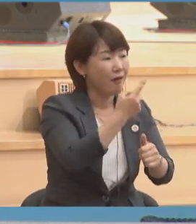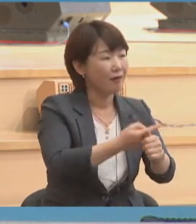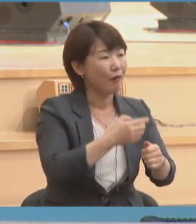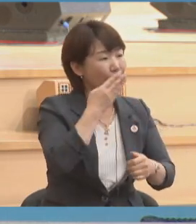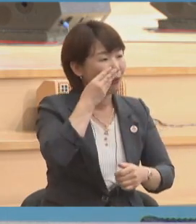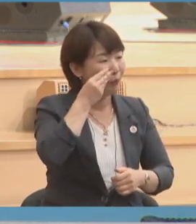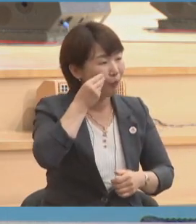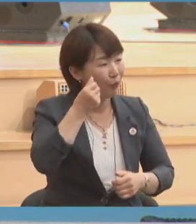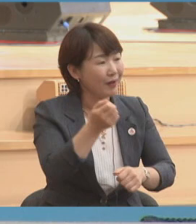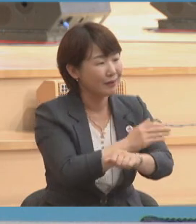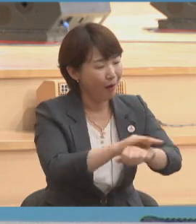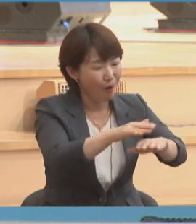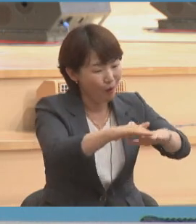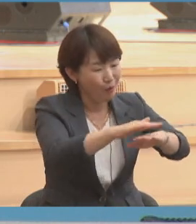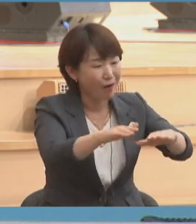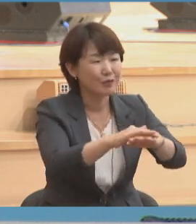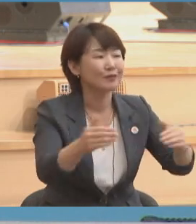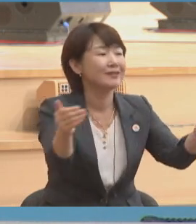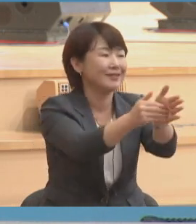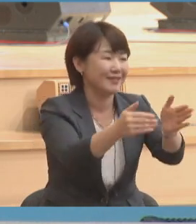것은 풀리면 다 되는 거거든요.